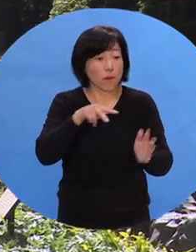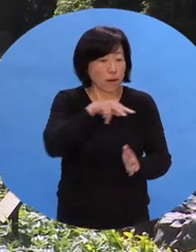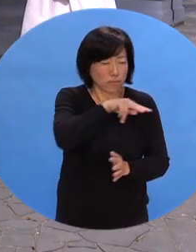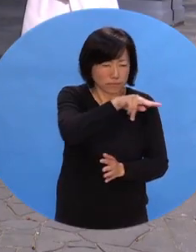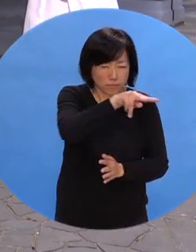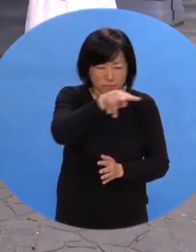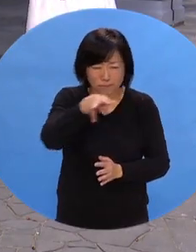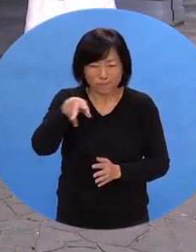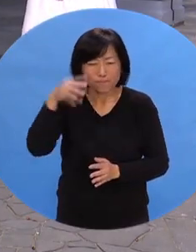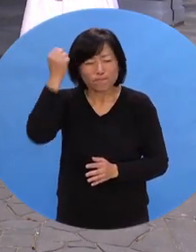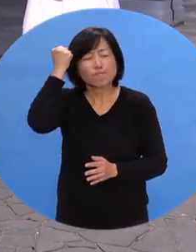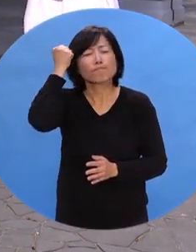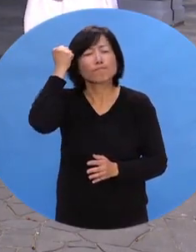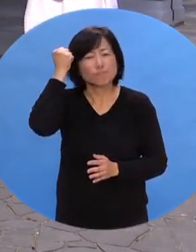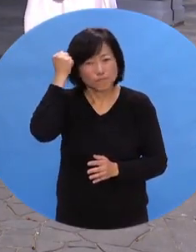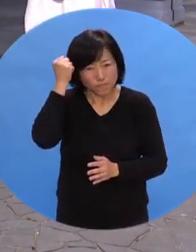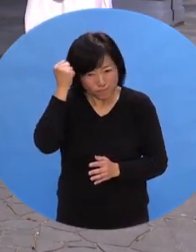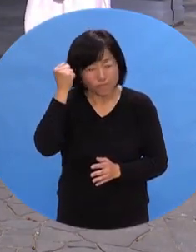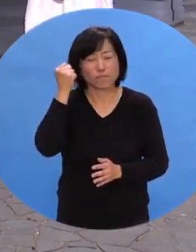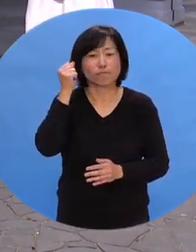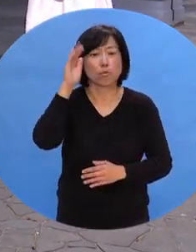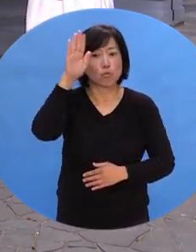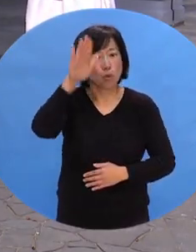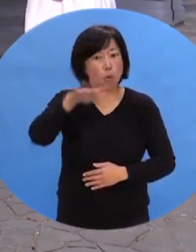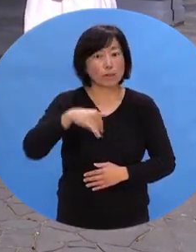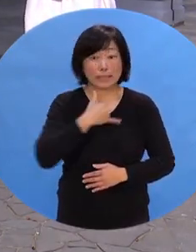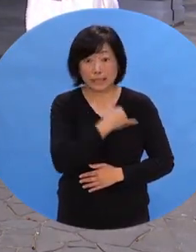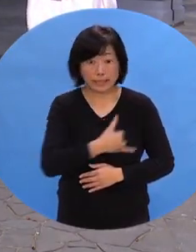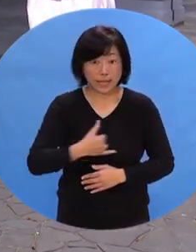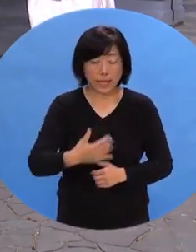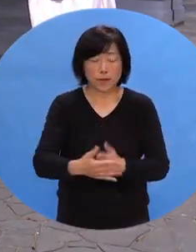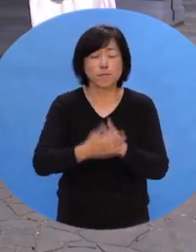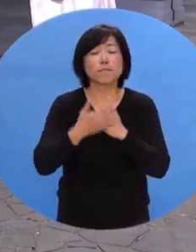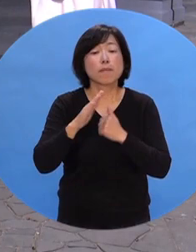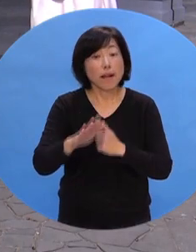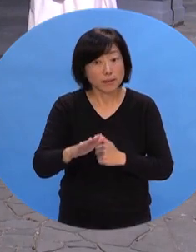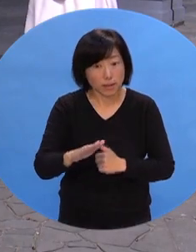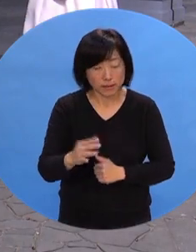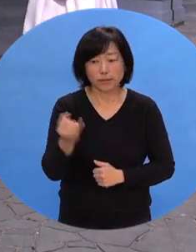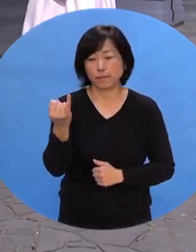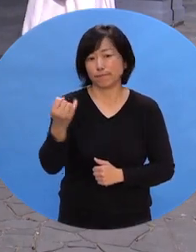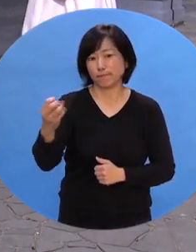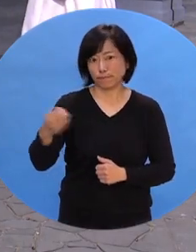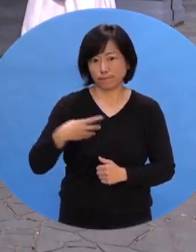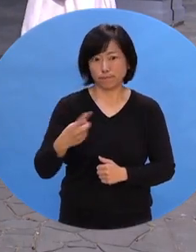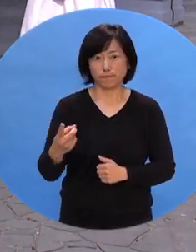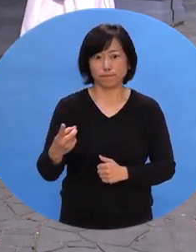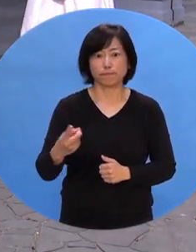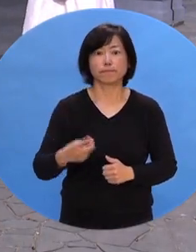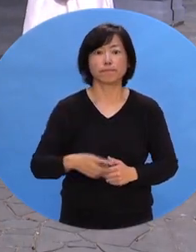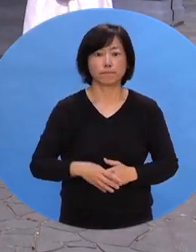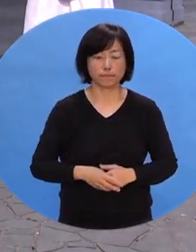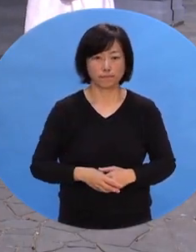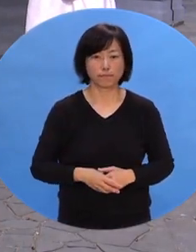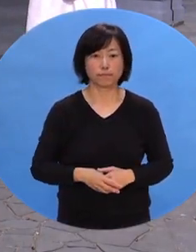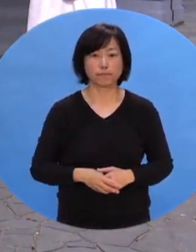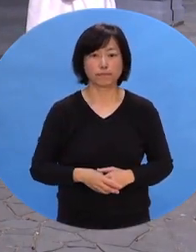くださった、その光景がずっと胸に残っていて、その後の人生の励みになったというふうにヒロさんおっしゃってます